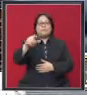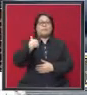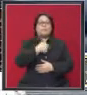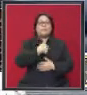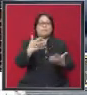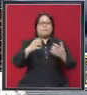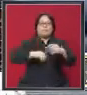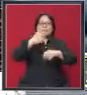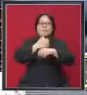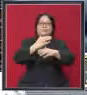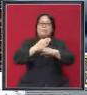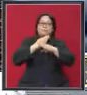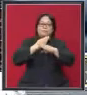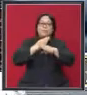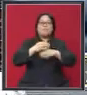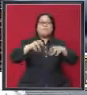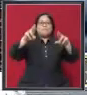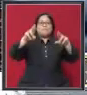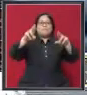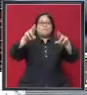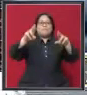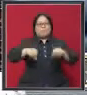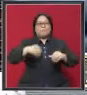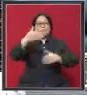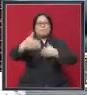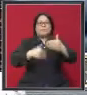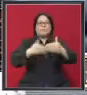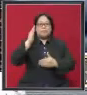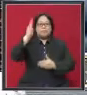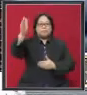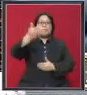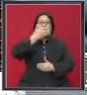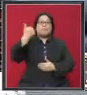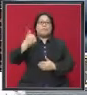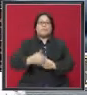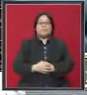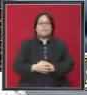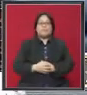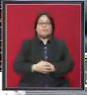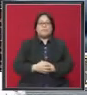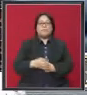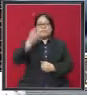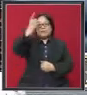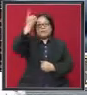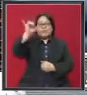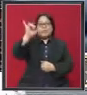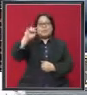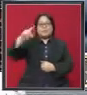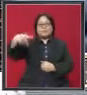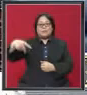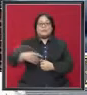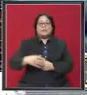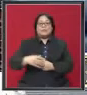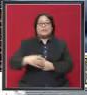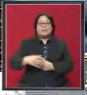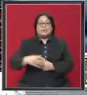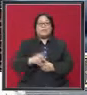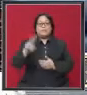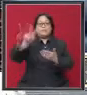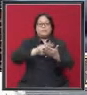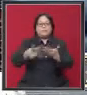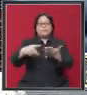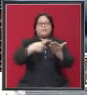mahu membina ketahanan atau resilience supaya rakyat dapat melangkah ke masa depan yang lebih cerah. Datuk Yang di-Pertua, dalam dua